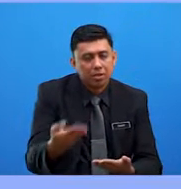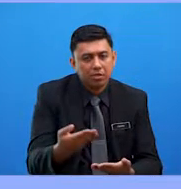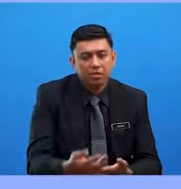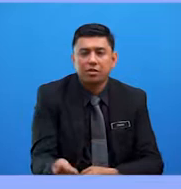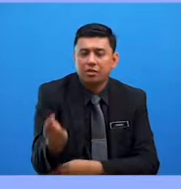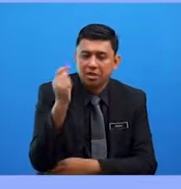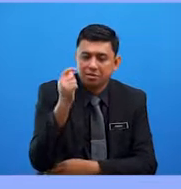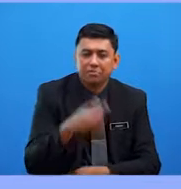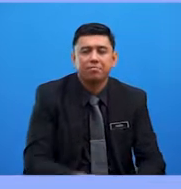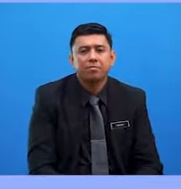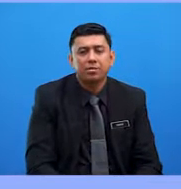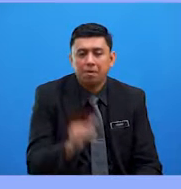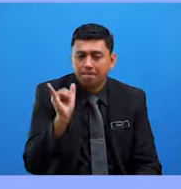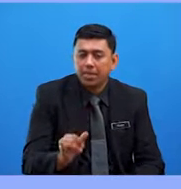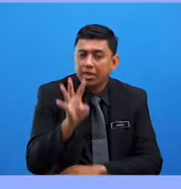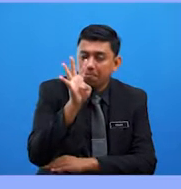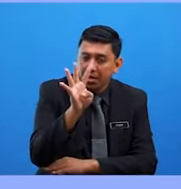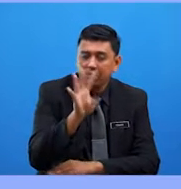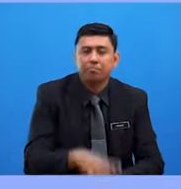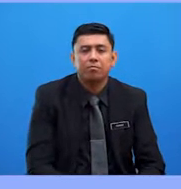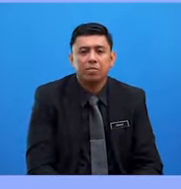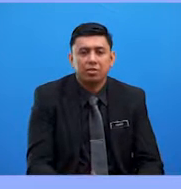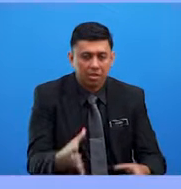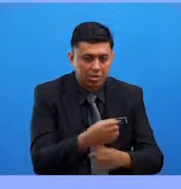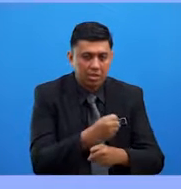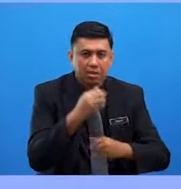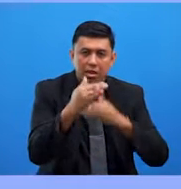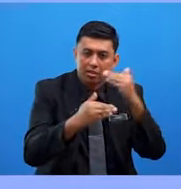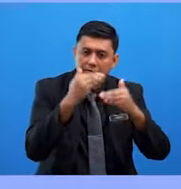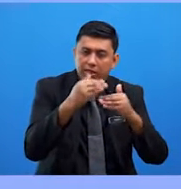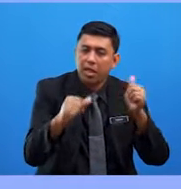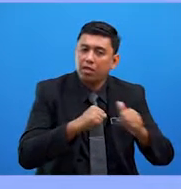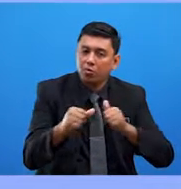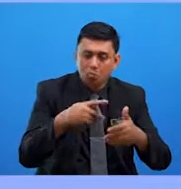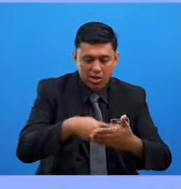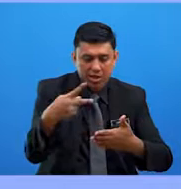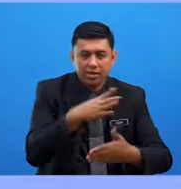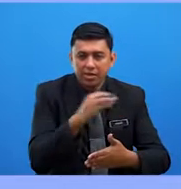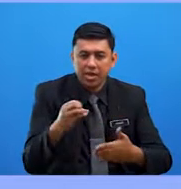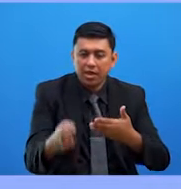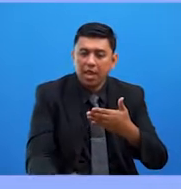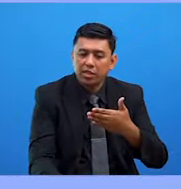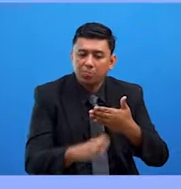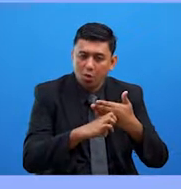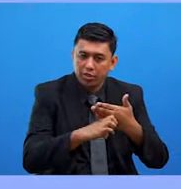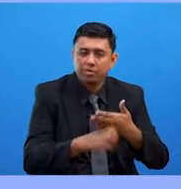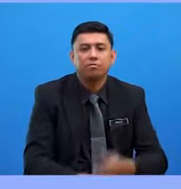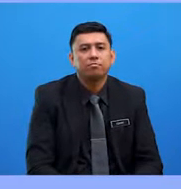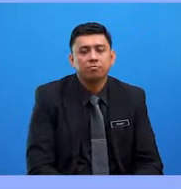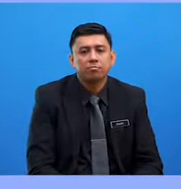kerja. Yang keempat, dapat meningkatkan aktiviti pengeluaran dan